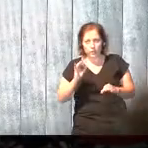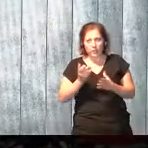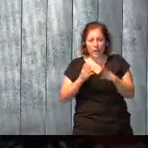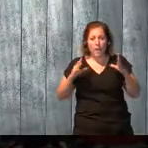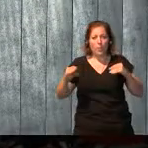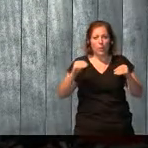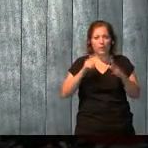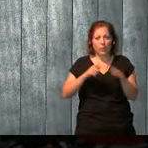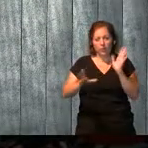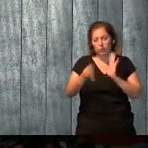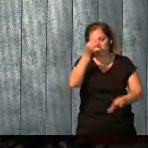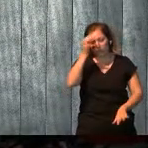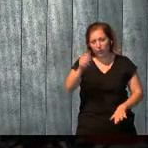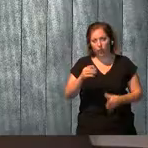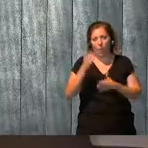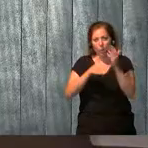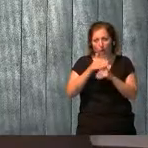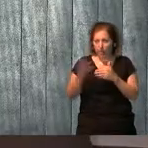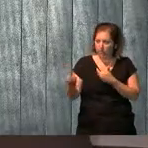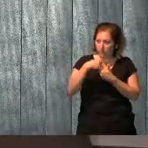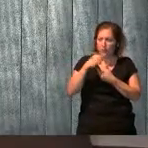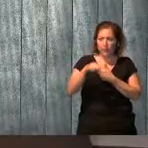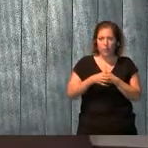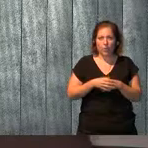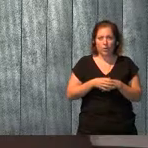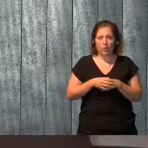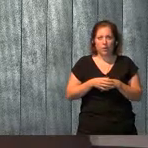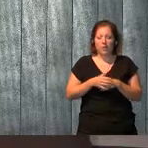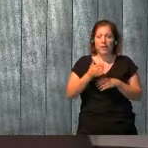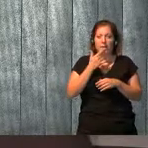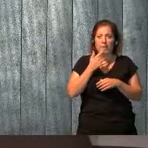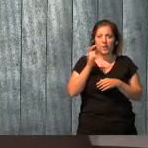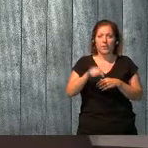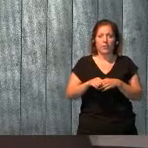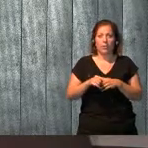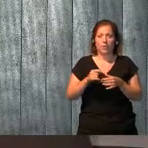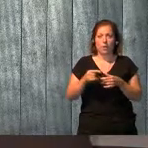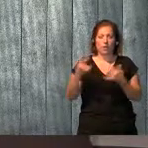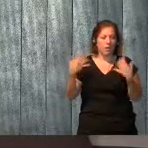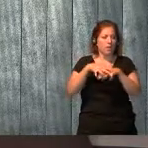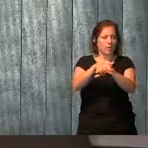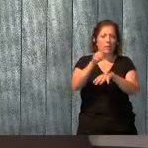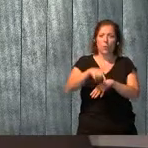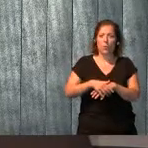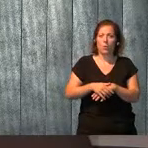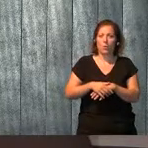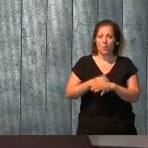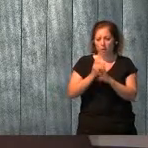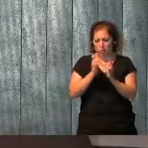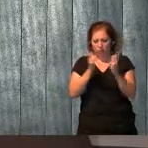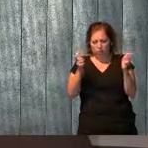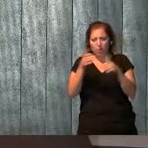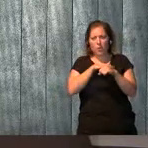populations puissent adhérer à ces programmes. Pour que ces populations puissent adhérer, il faut qu'elles soient intégrées. Il faut des structures politiques